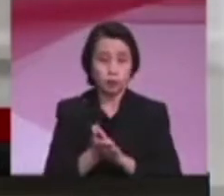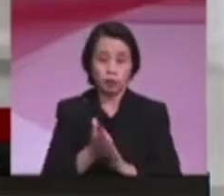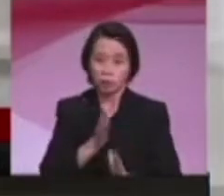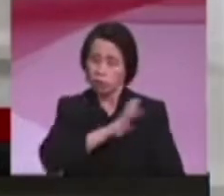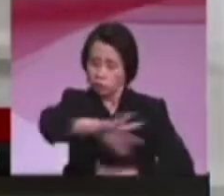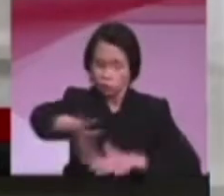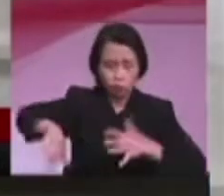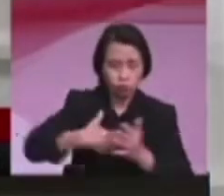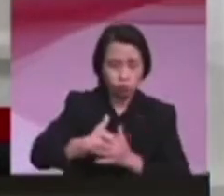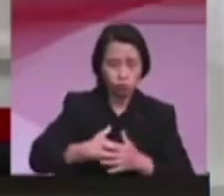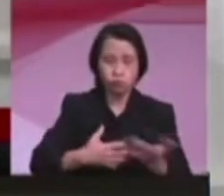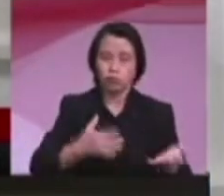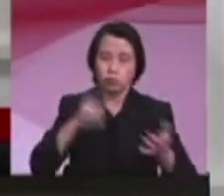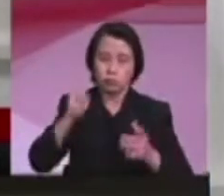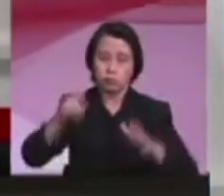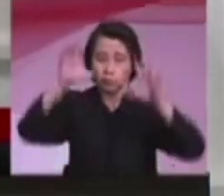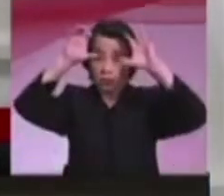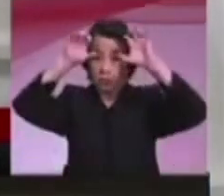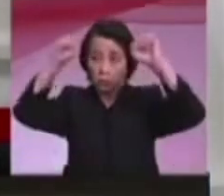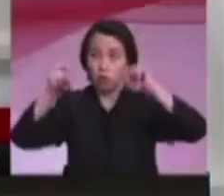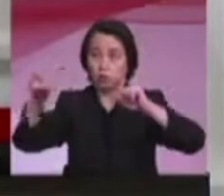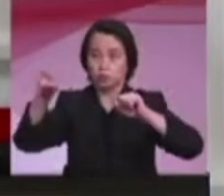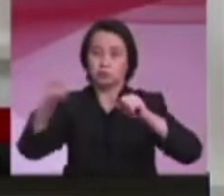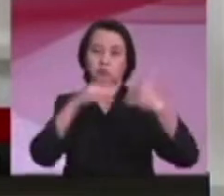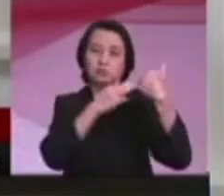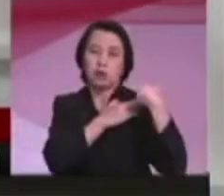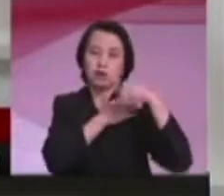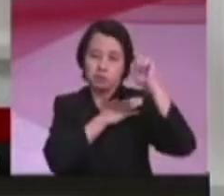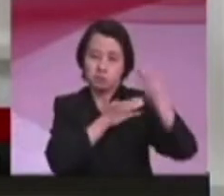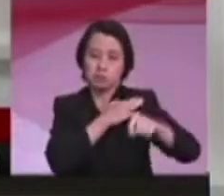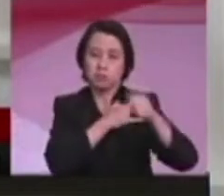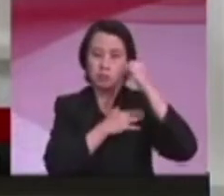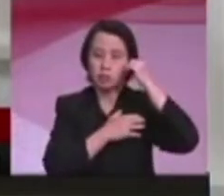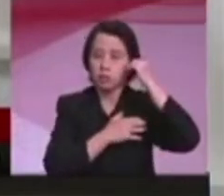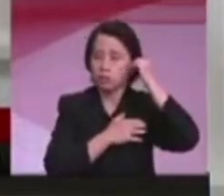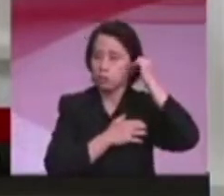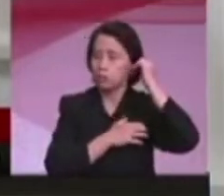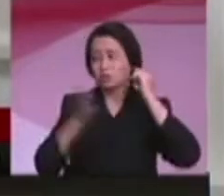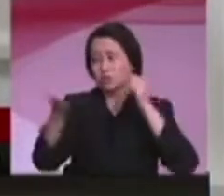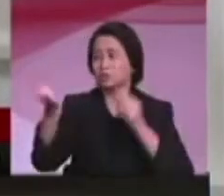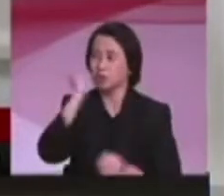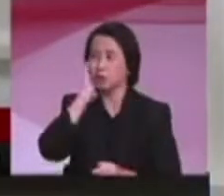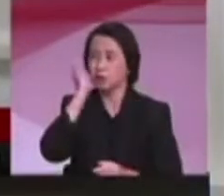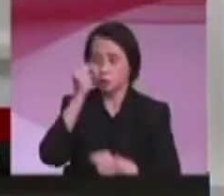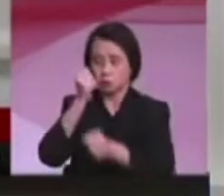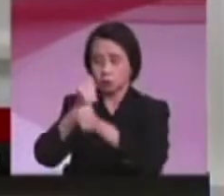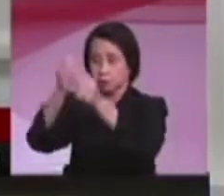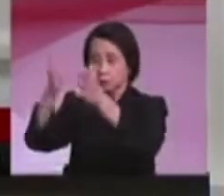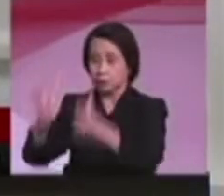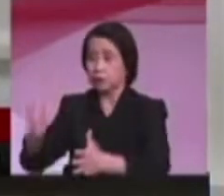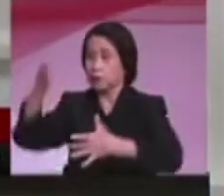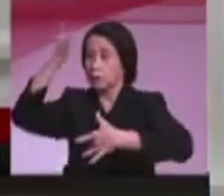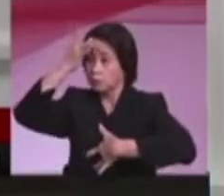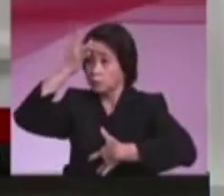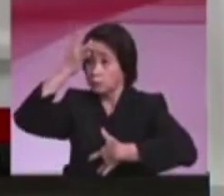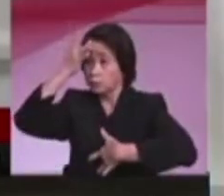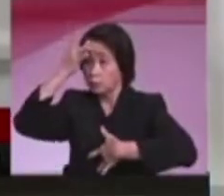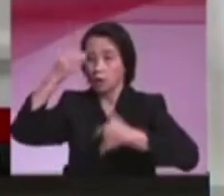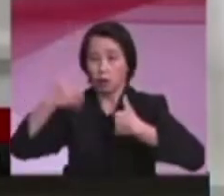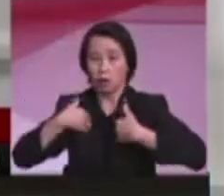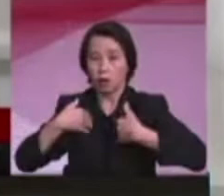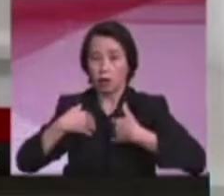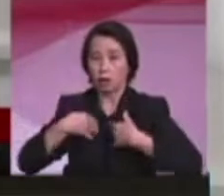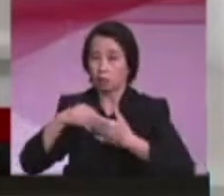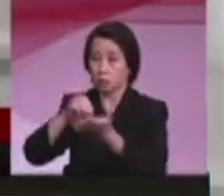Seperti kita tahu, setiap majikan pun apabila pekerja-pekerja mereka sakit, biasanya ada entitlement daripada